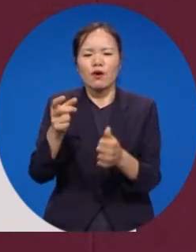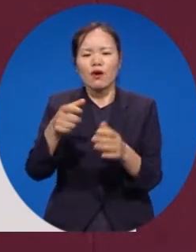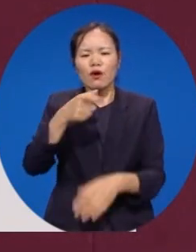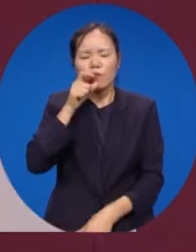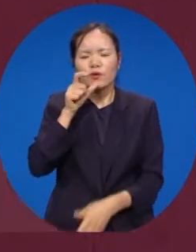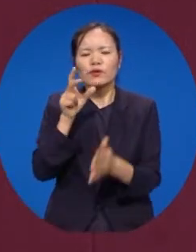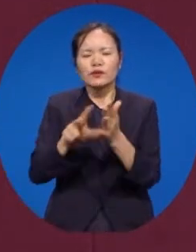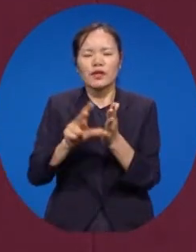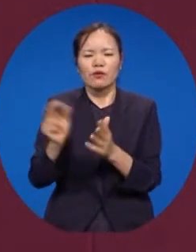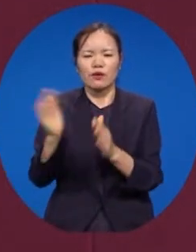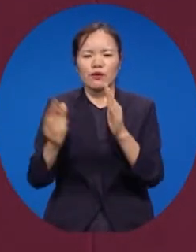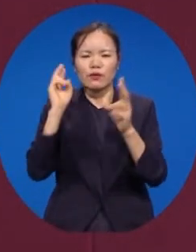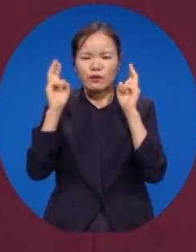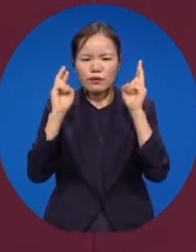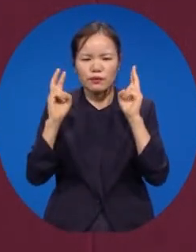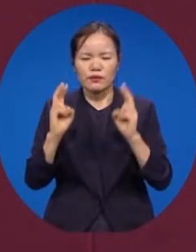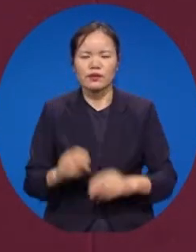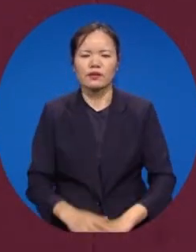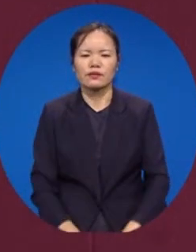때문입니다.